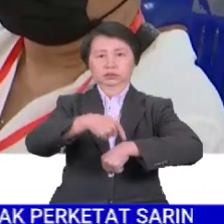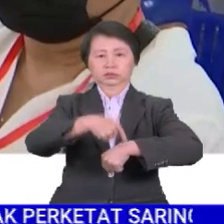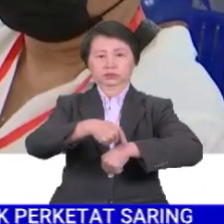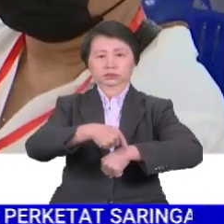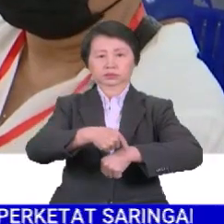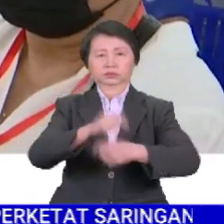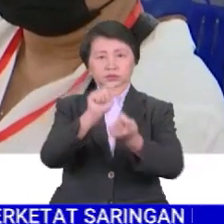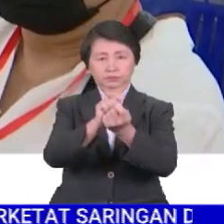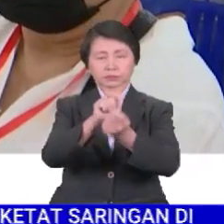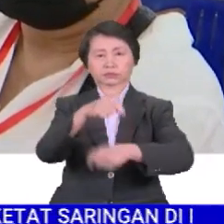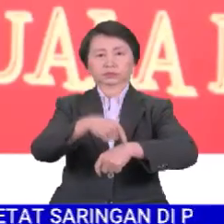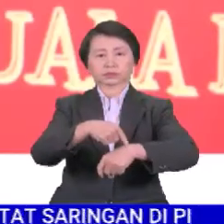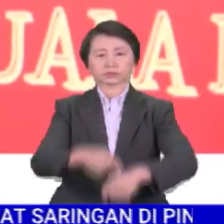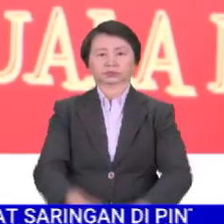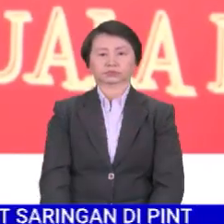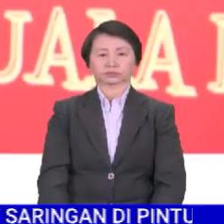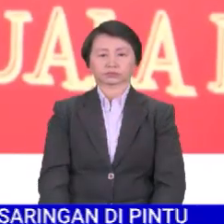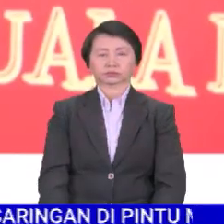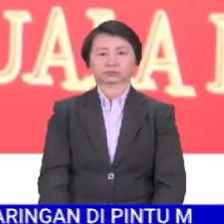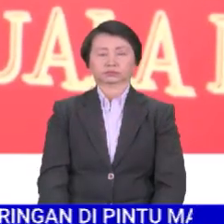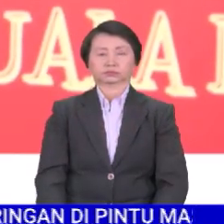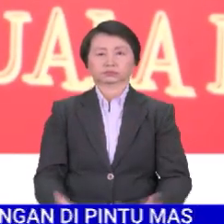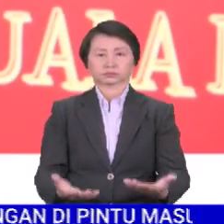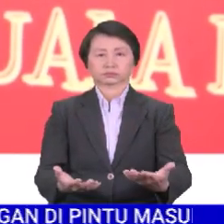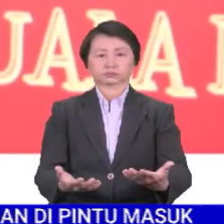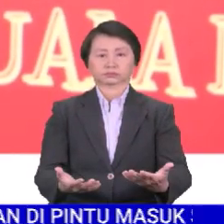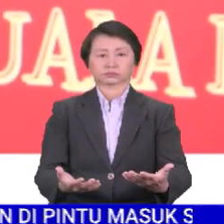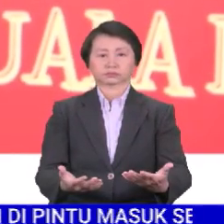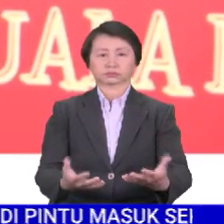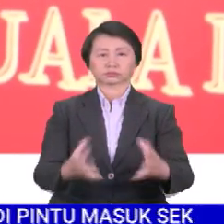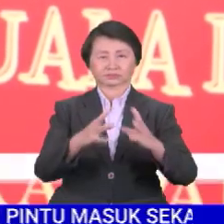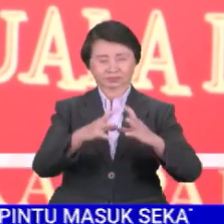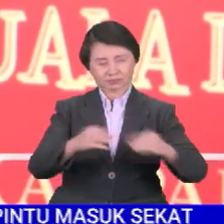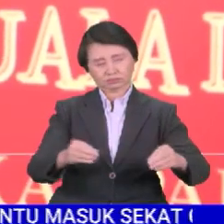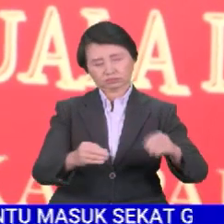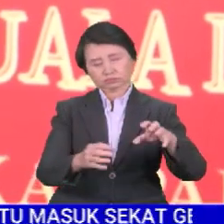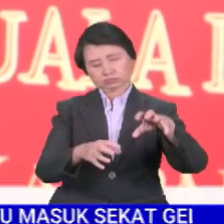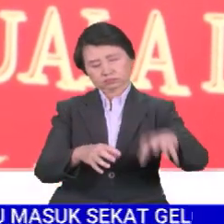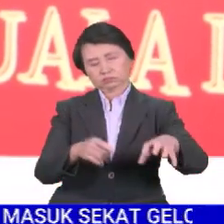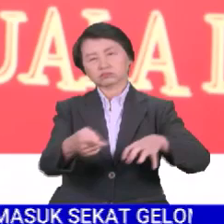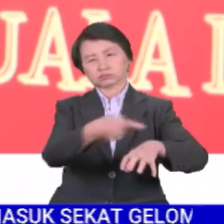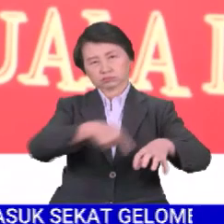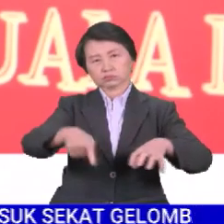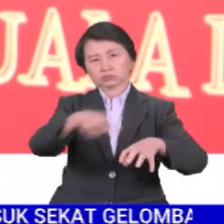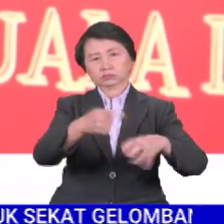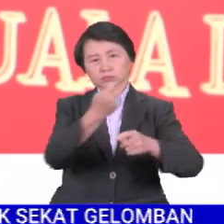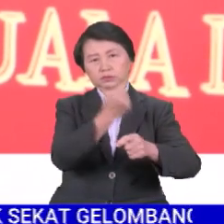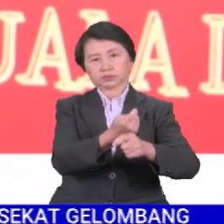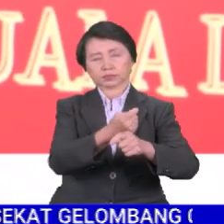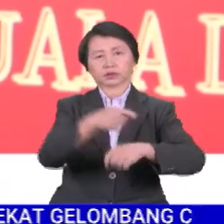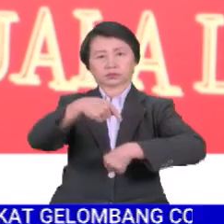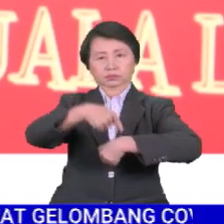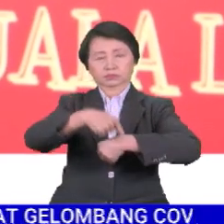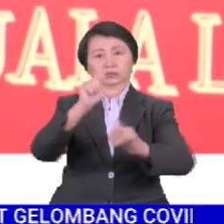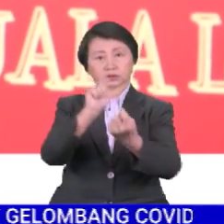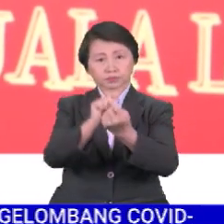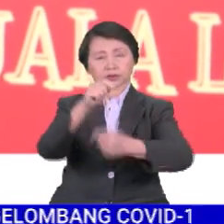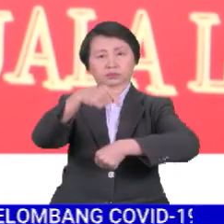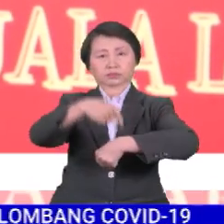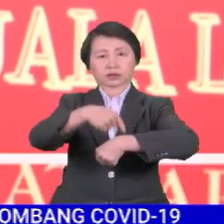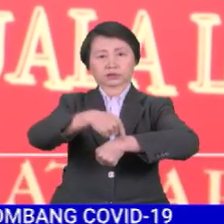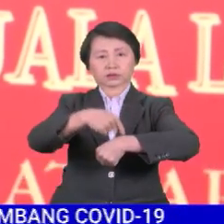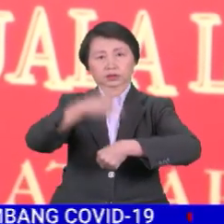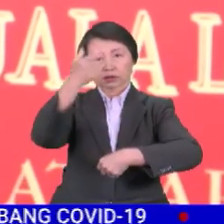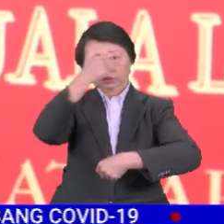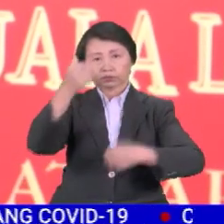masanya Pemukiman yang bagi saya tepat pada masanya ramai